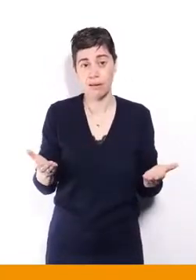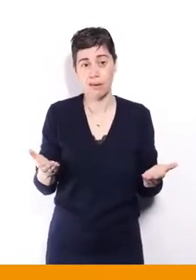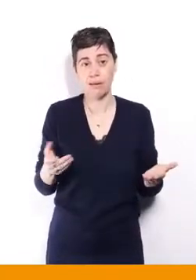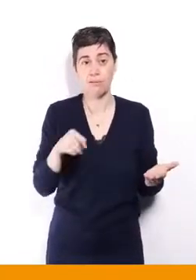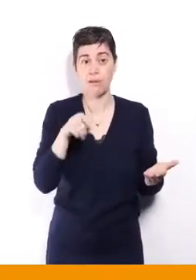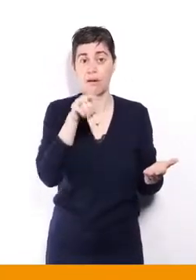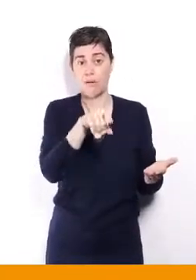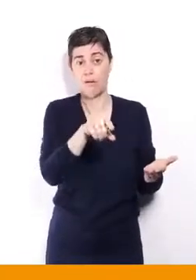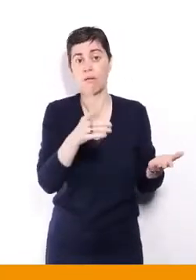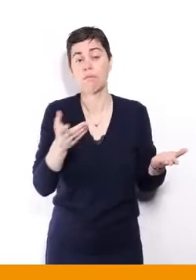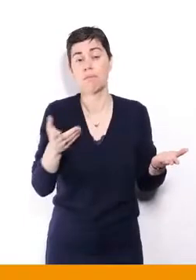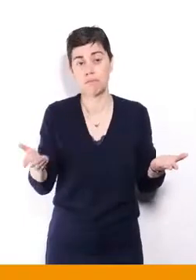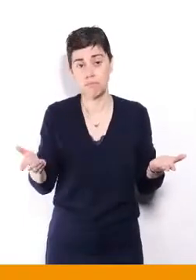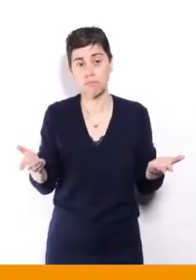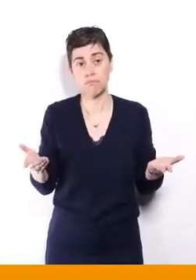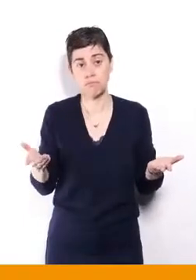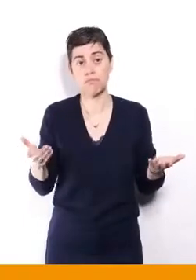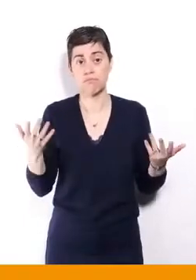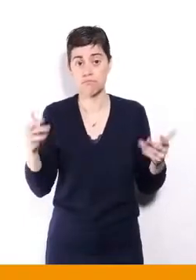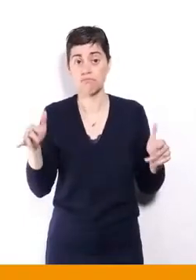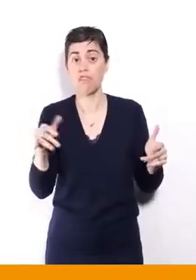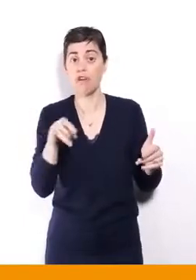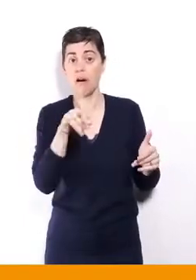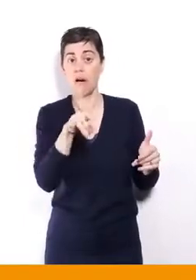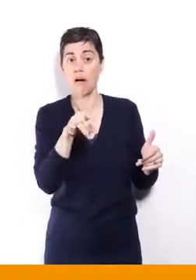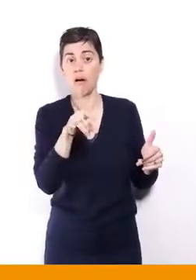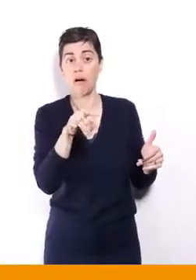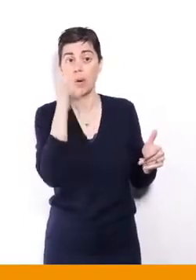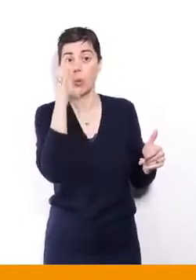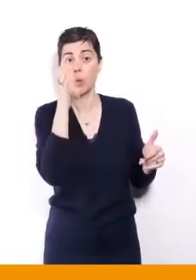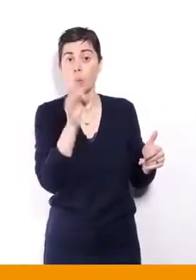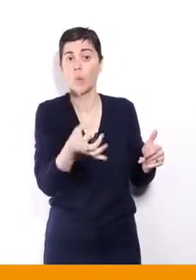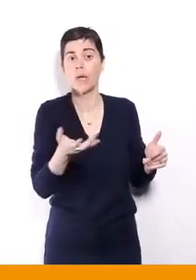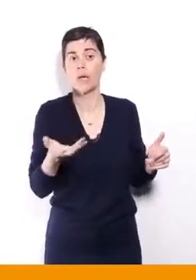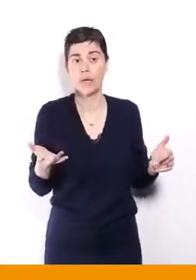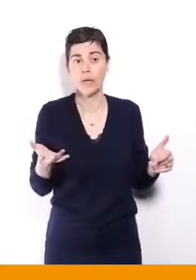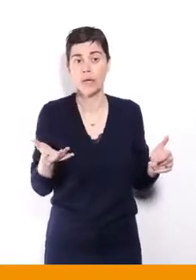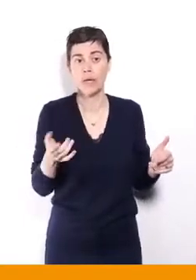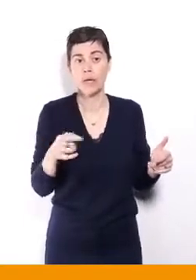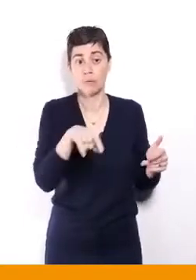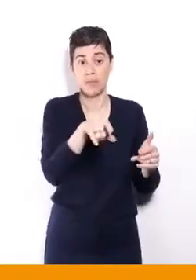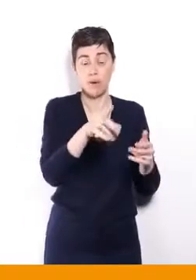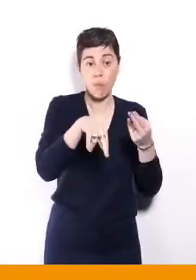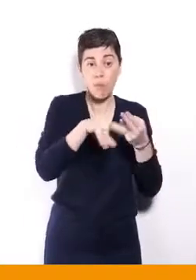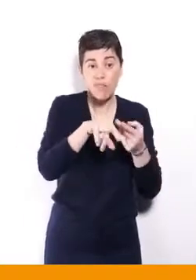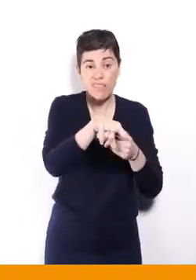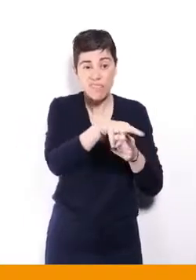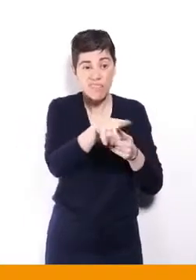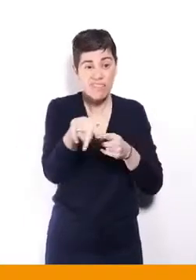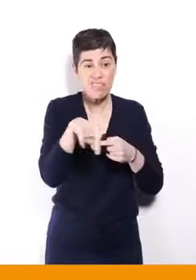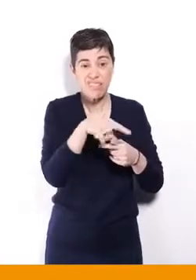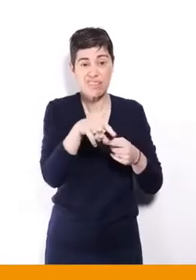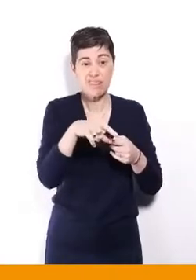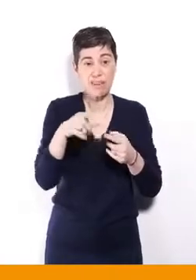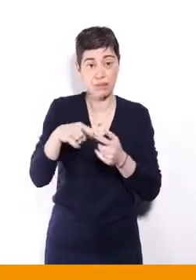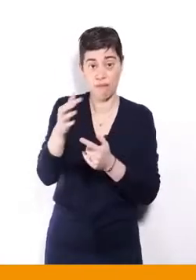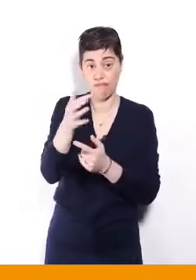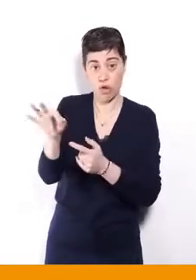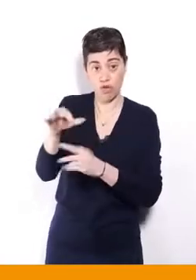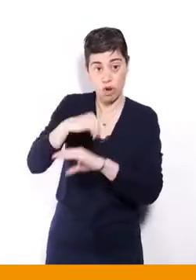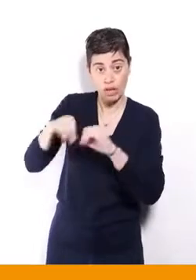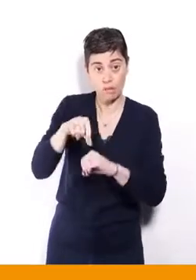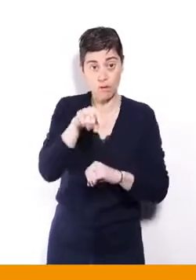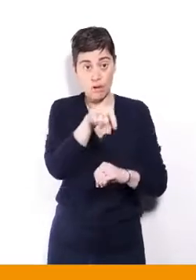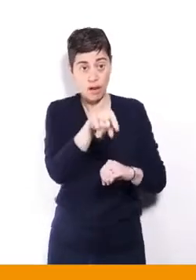entendus, ont des réponses qui sont peut-être pas du même niveau que celles de métropole, mais il y a des